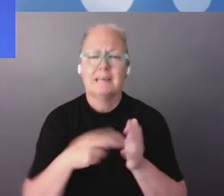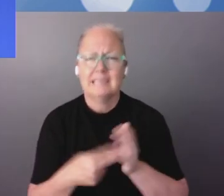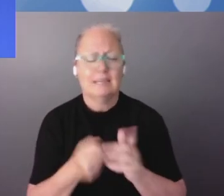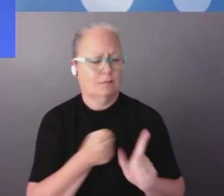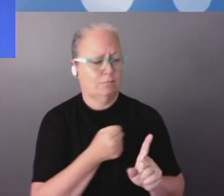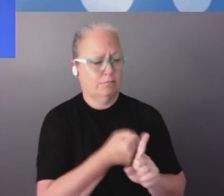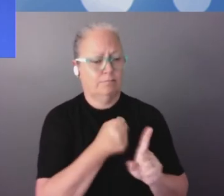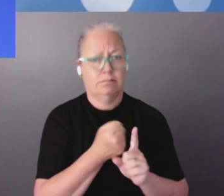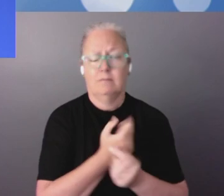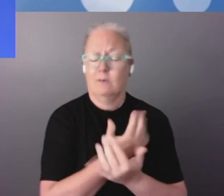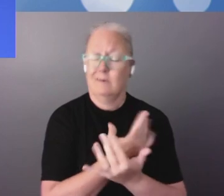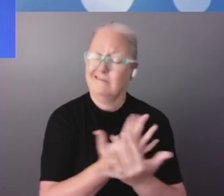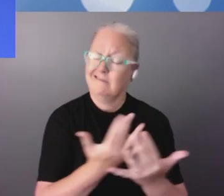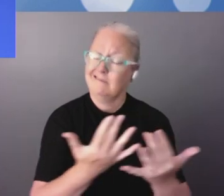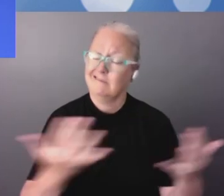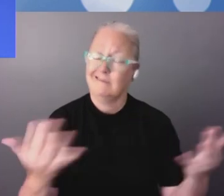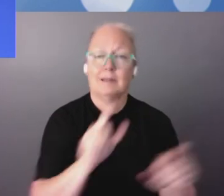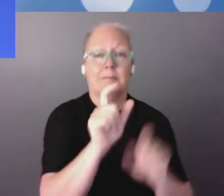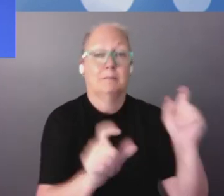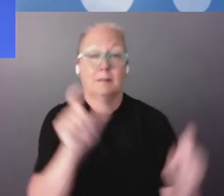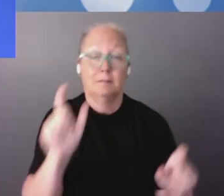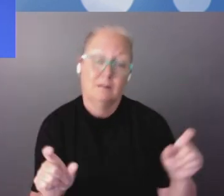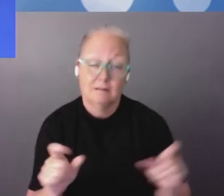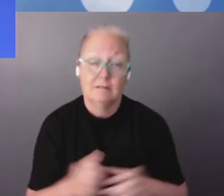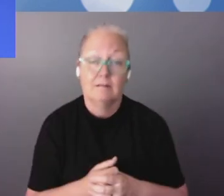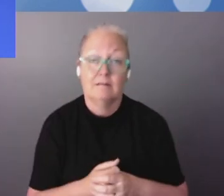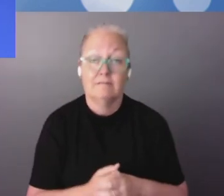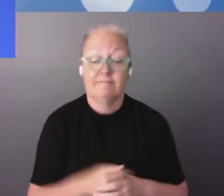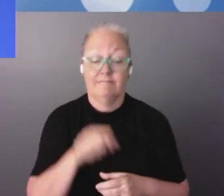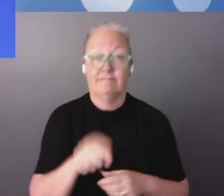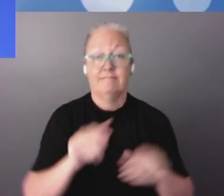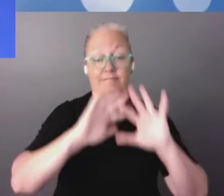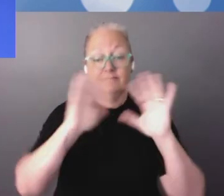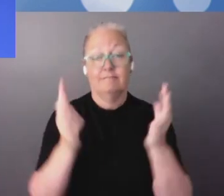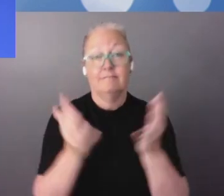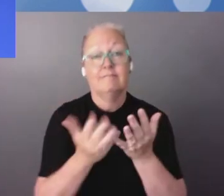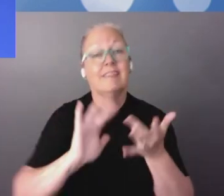во всем мире. Интернет – это прекрасное обещание